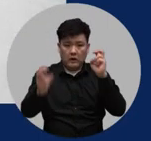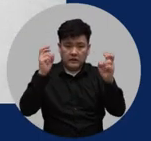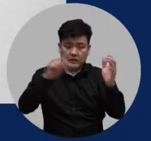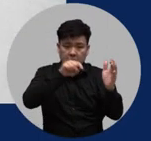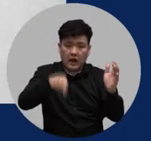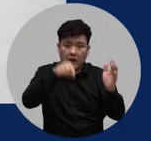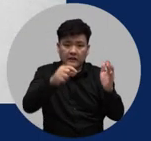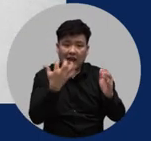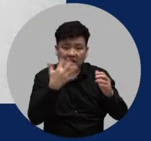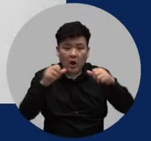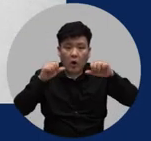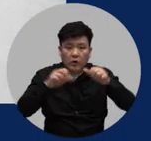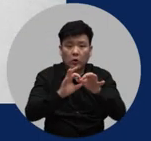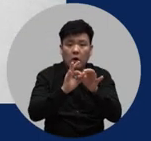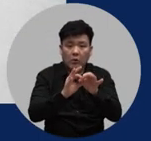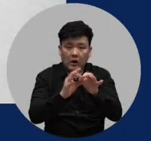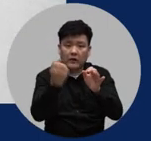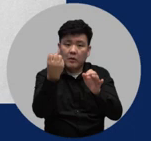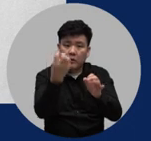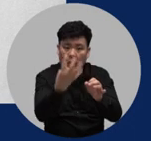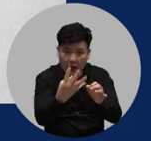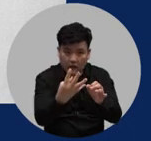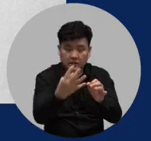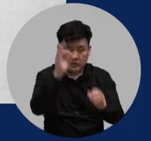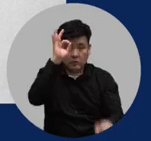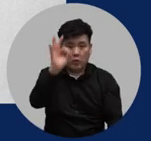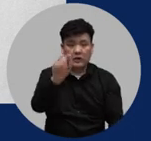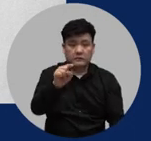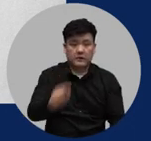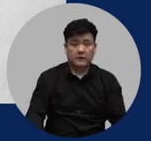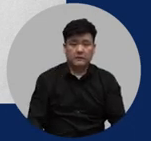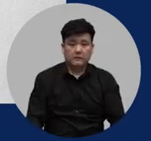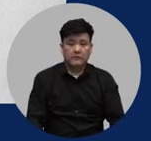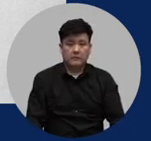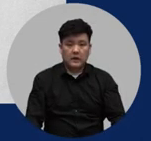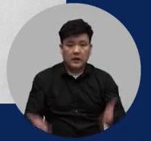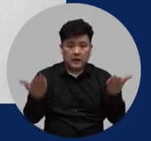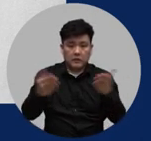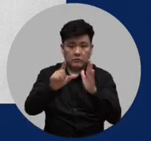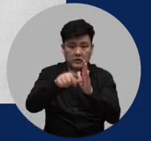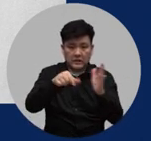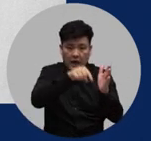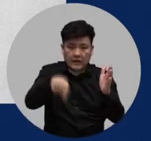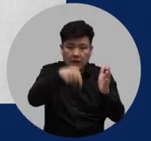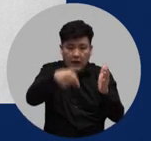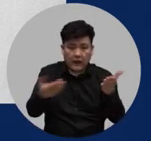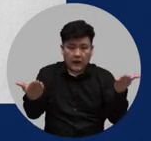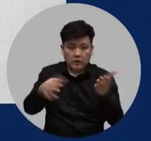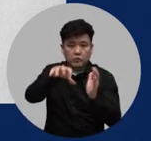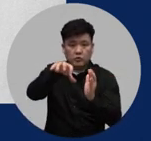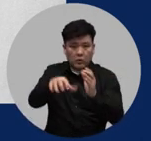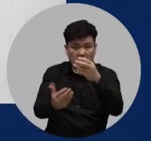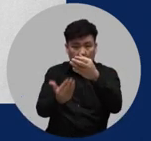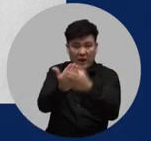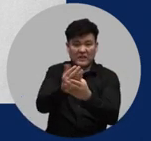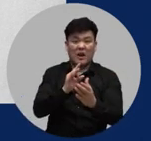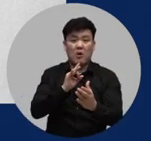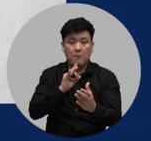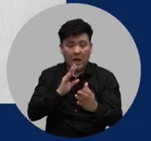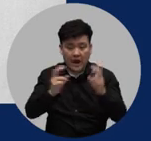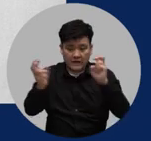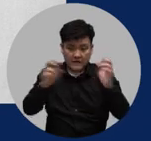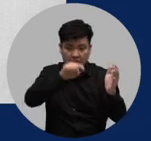직장 내 성희롱과 관련된 몇 가지 의문을 살펴보겠습니다. 근무 시간 내에 근무 장소에서 발생한